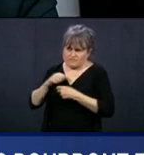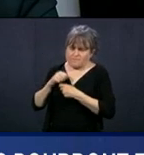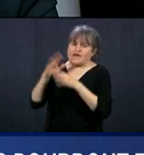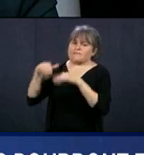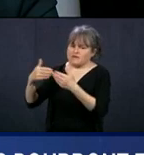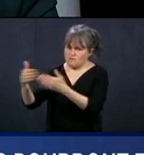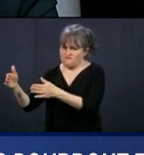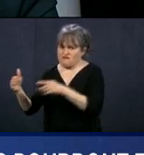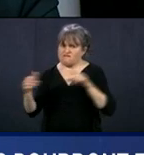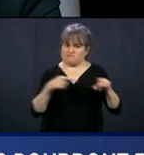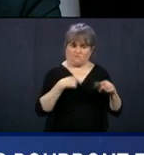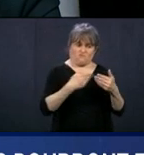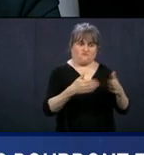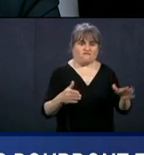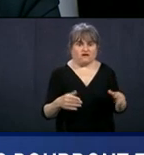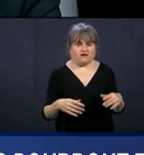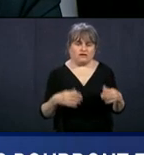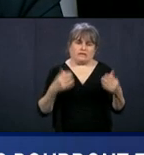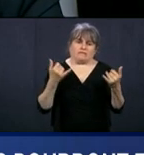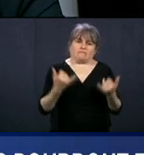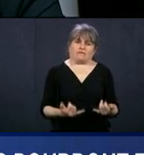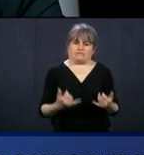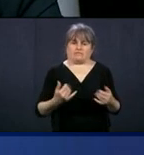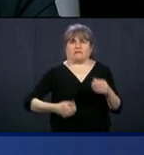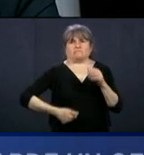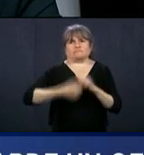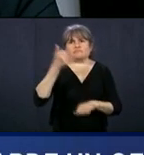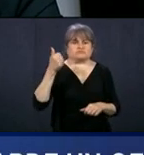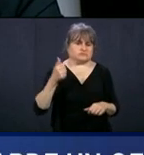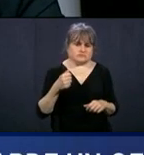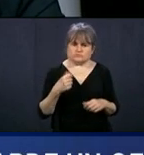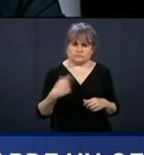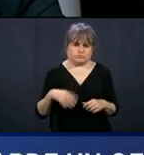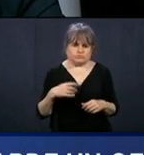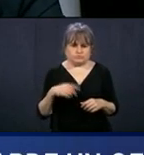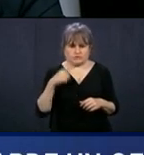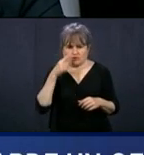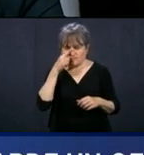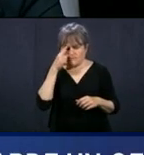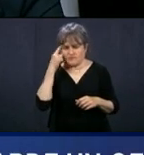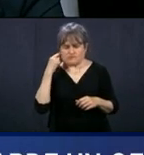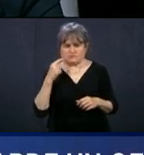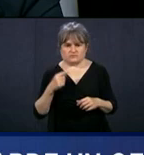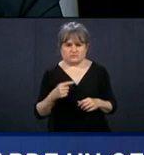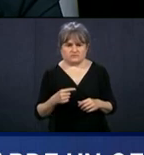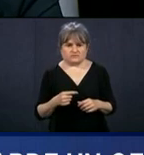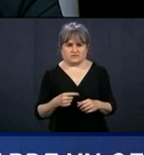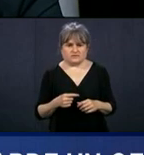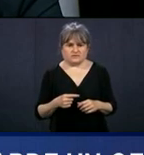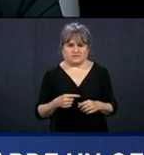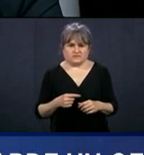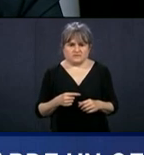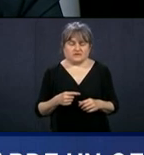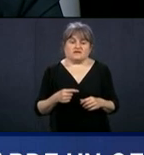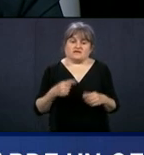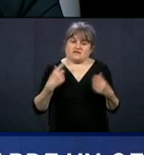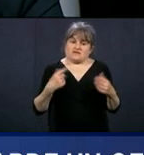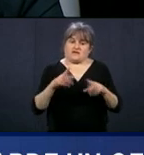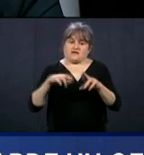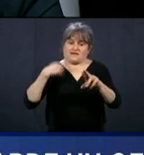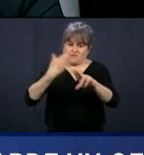là, il va dépendre de la quantité. Bon, vous le dites. Puis là, je n'ai pas fait les calculs en termes de ratio. Ils font 16 000 tests, mais ils ont une population beaucoup plus